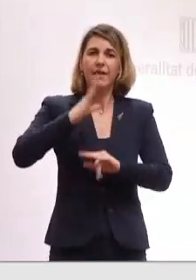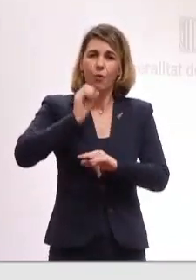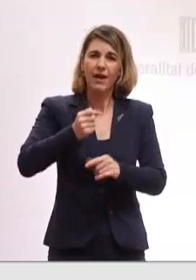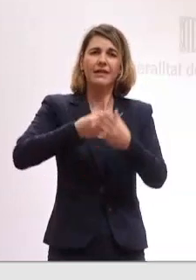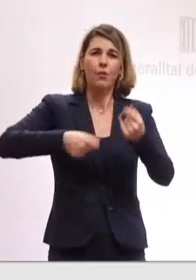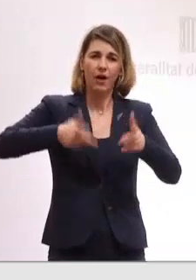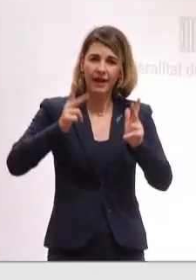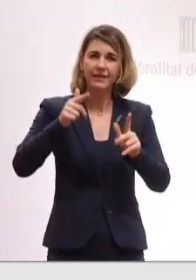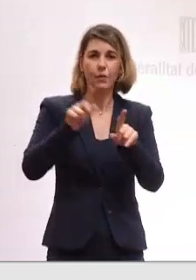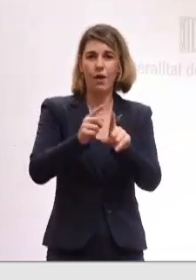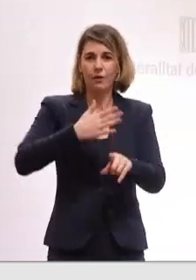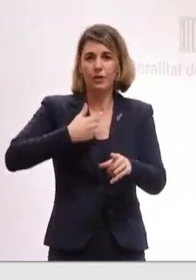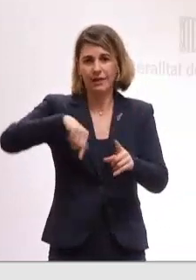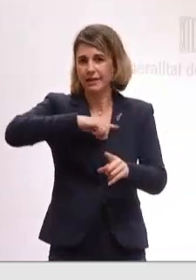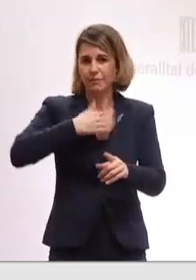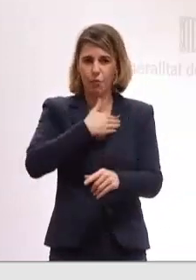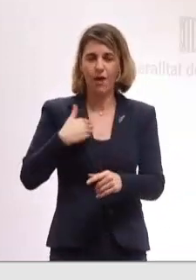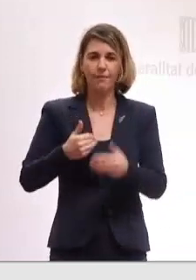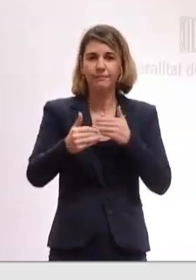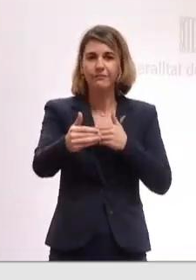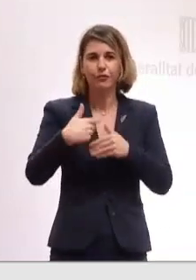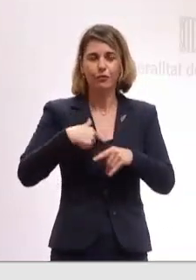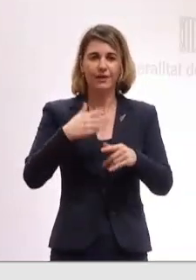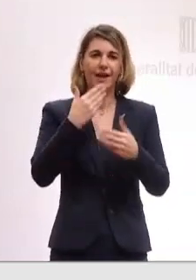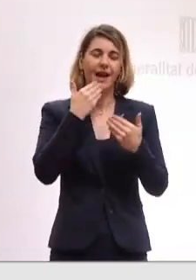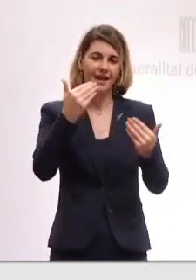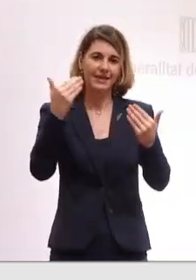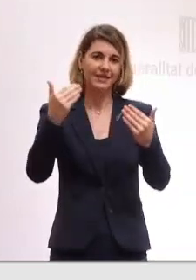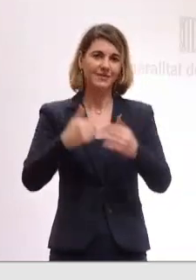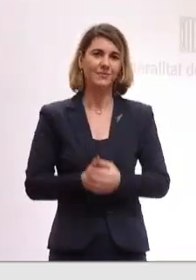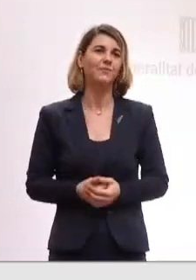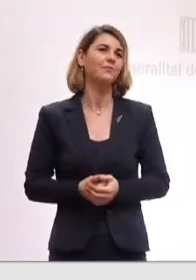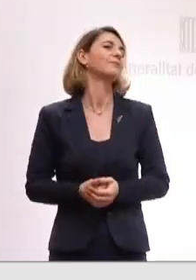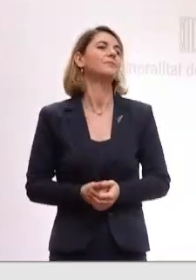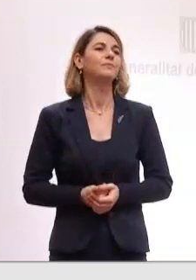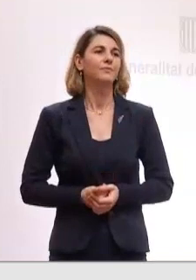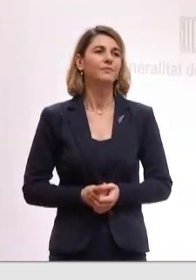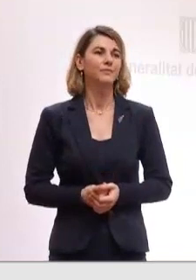govern democràtic com el que aspirem. Res més i moltes gràcies.